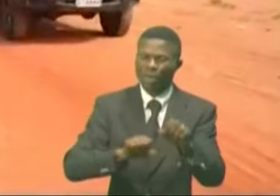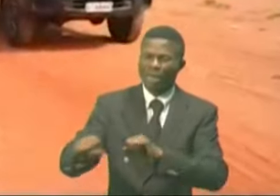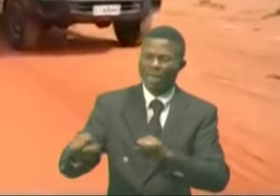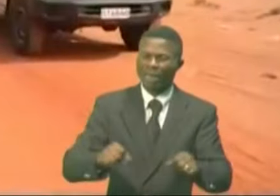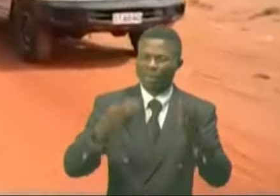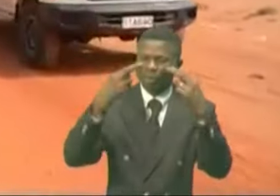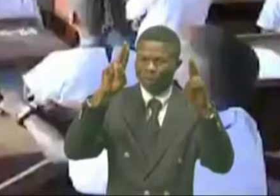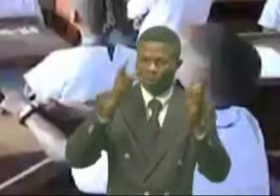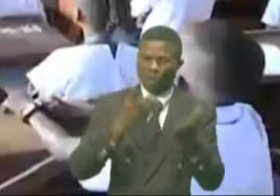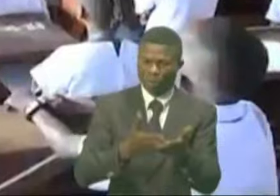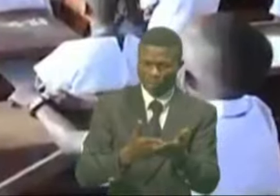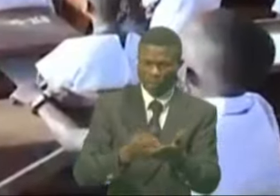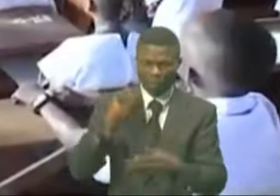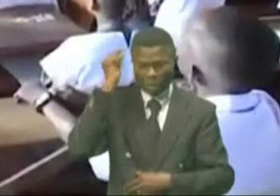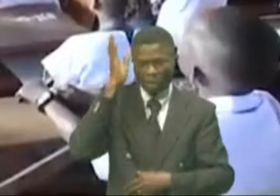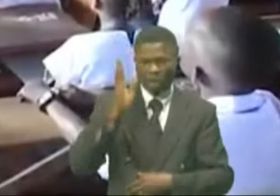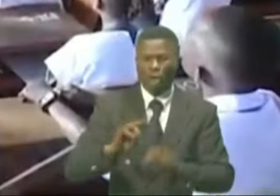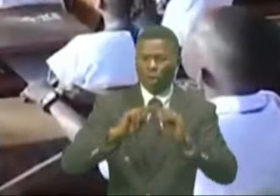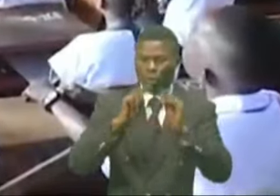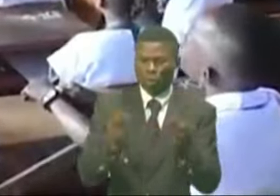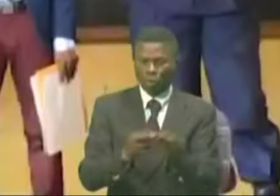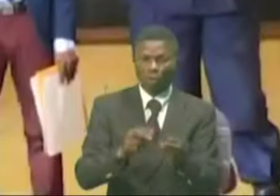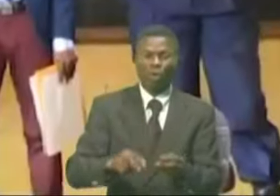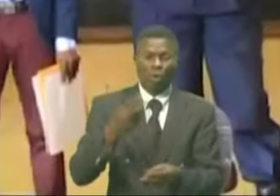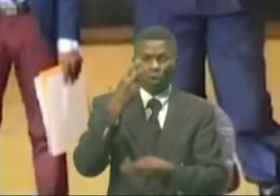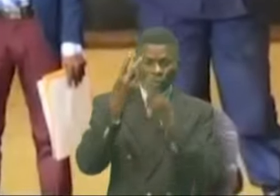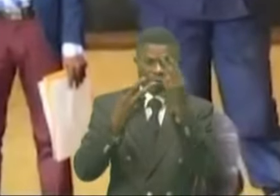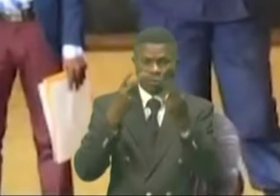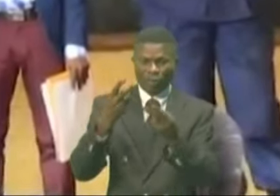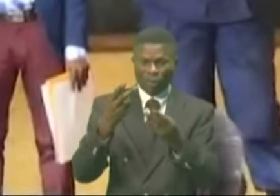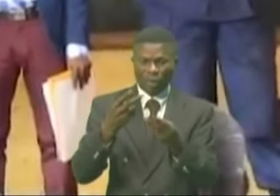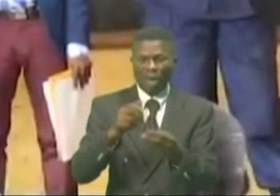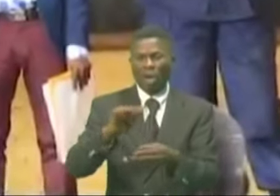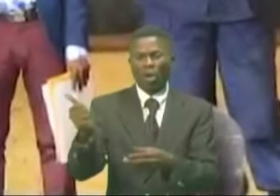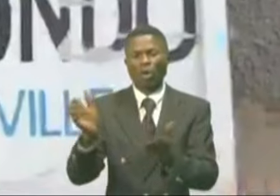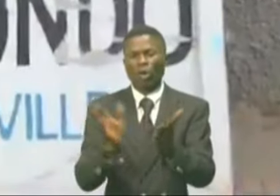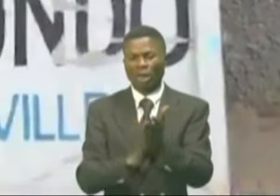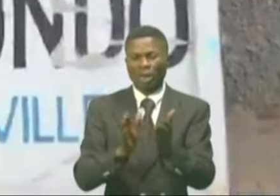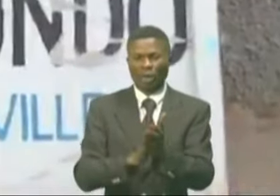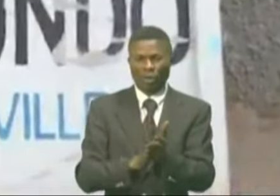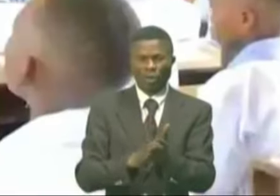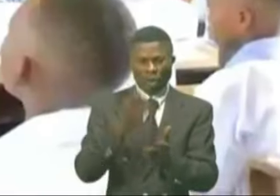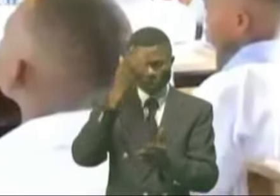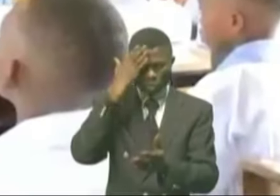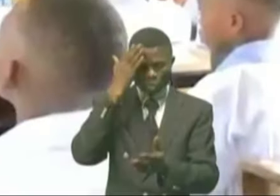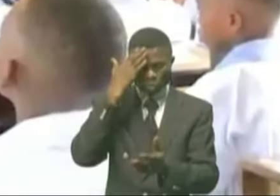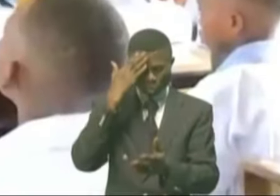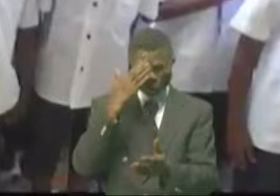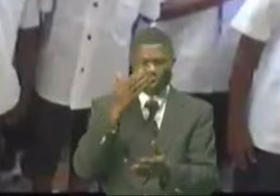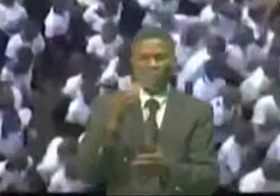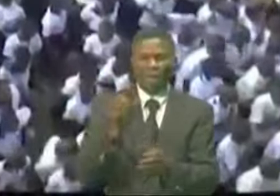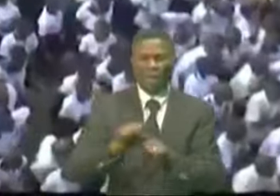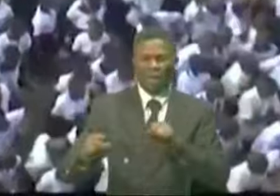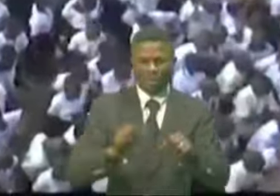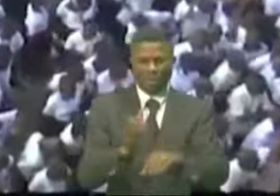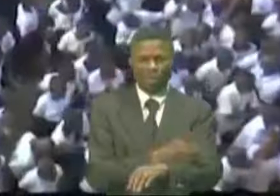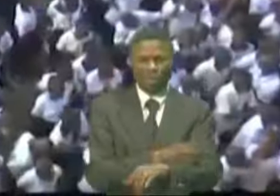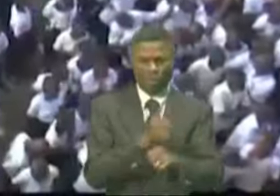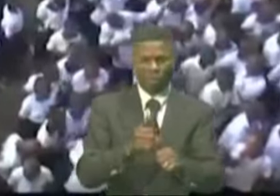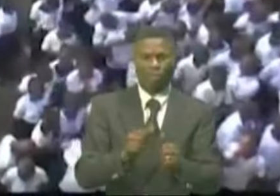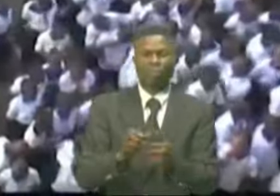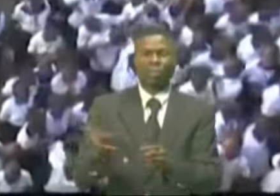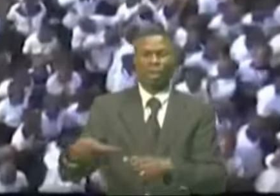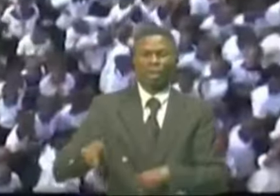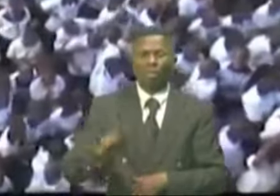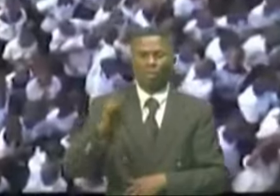Le gouverneur et sa suite ont effectué une visite dans quelques écoles et centres pour s'assurer du bon déroulement. Dans la province éducationnelle